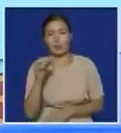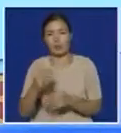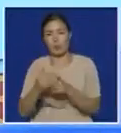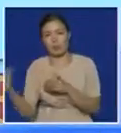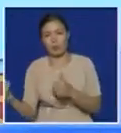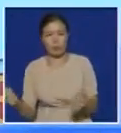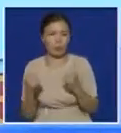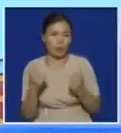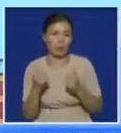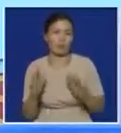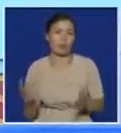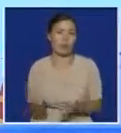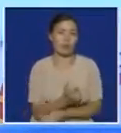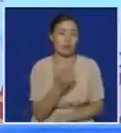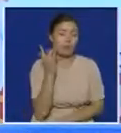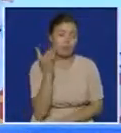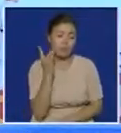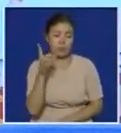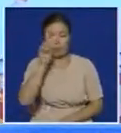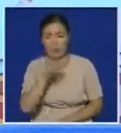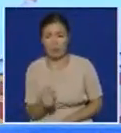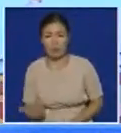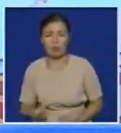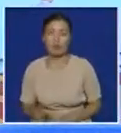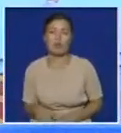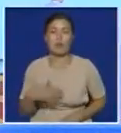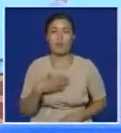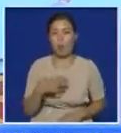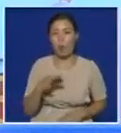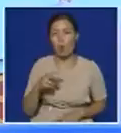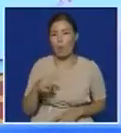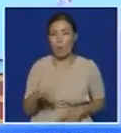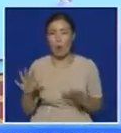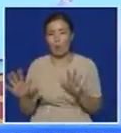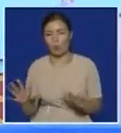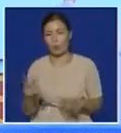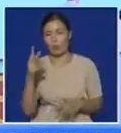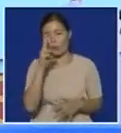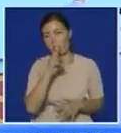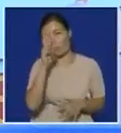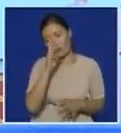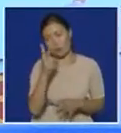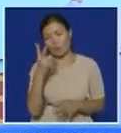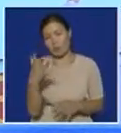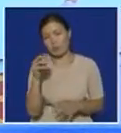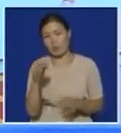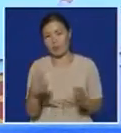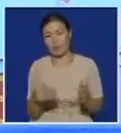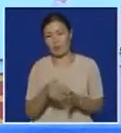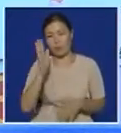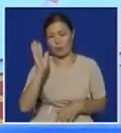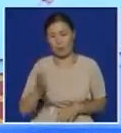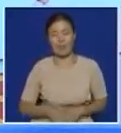жоғары спортшылар алатын белгілі. Біздің Жомарт енді Алла қаласа 2-3 айдан кейін ертең 25 жасқа